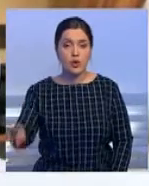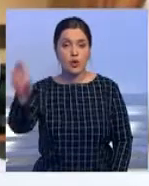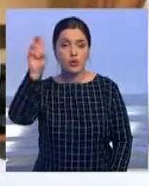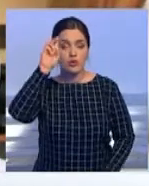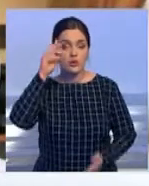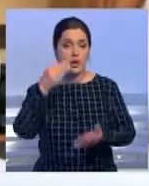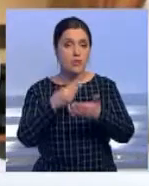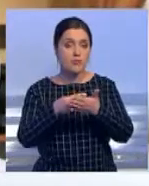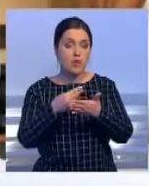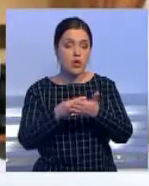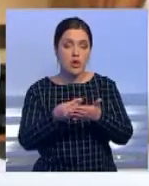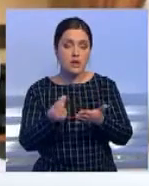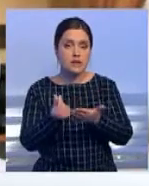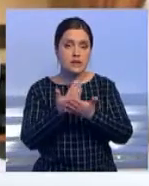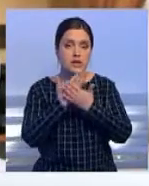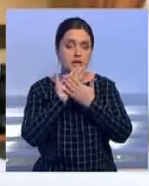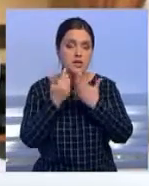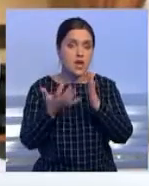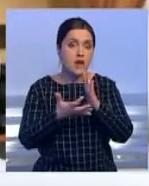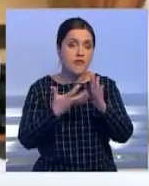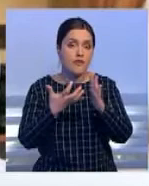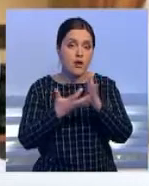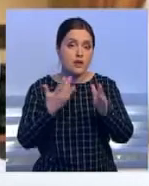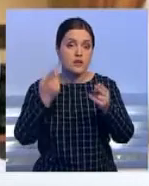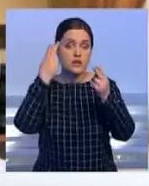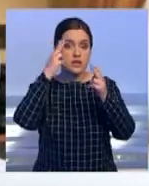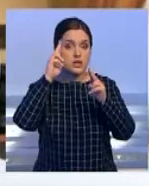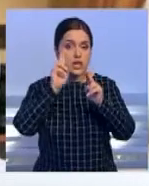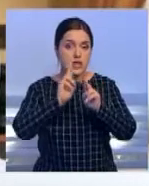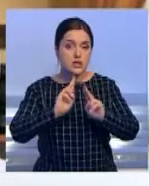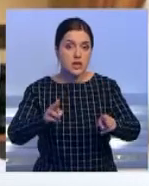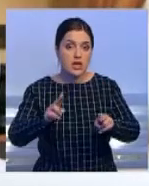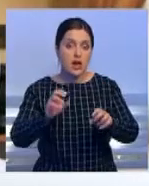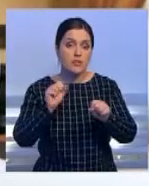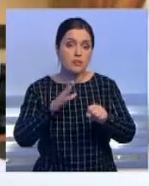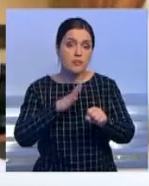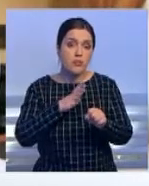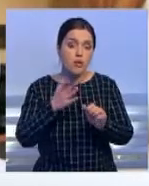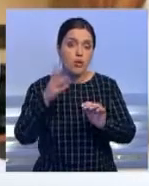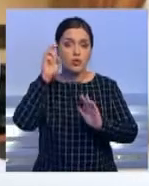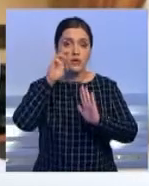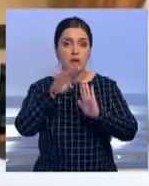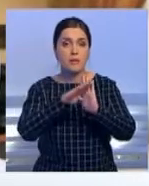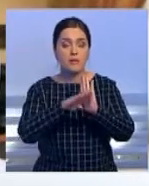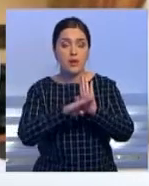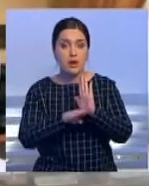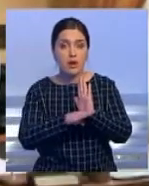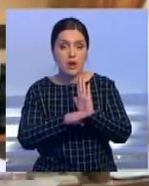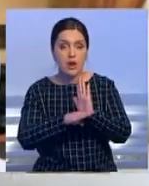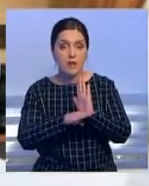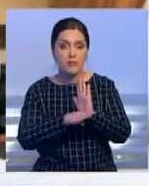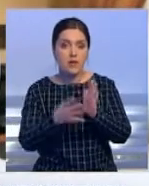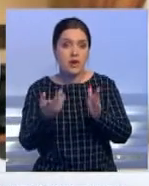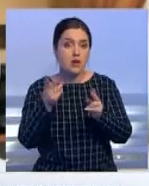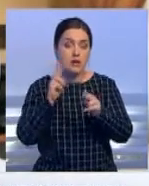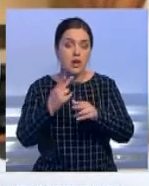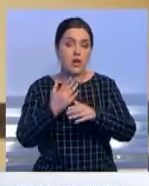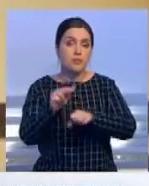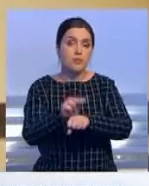нет. Есть два пути, это модернизация ЖКХ за счет по этой программе или же по программе, значит, по спонсорской